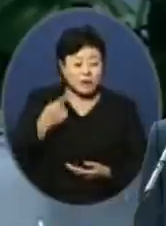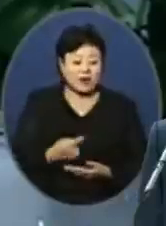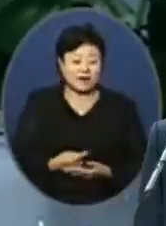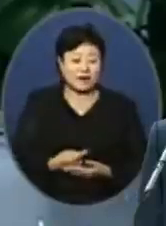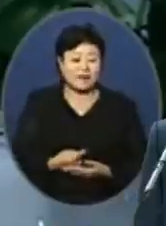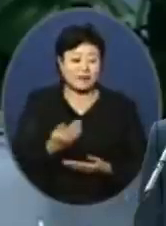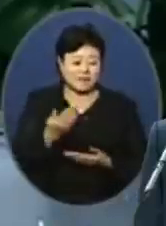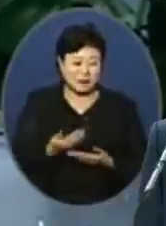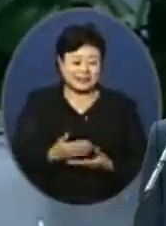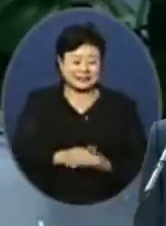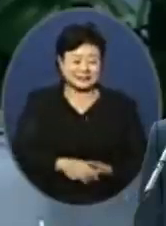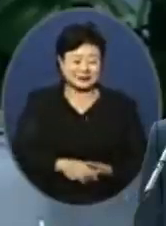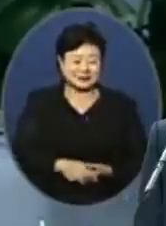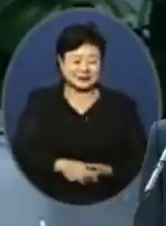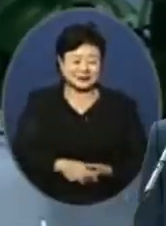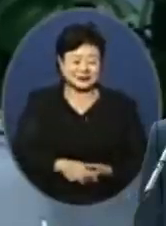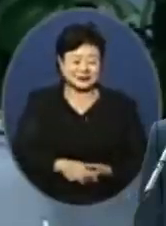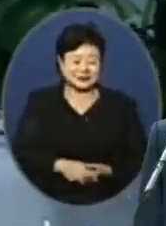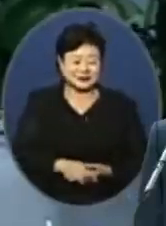연락을 받아서